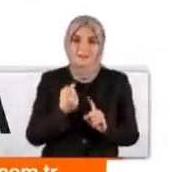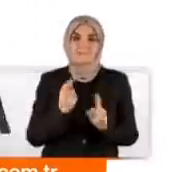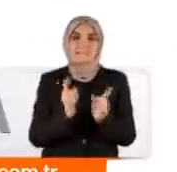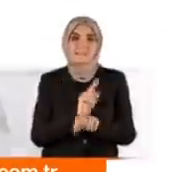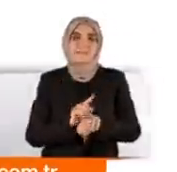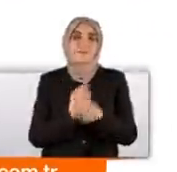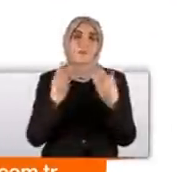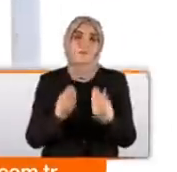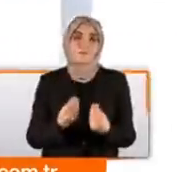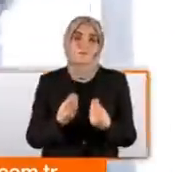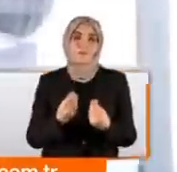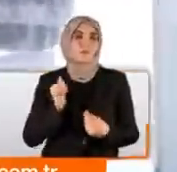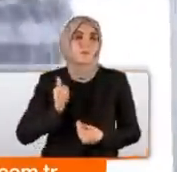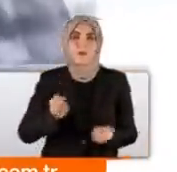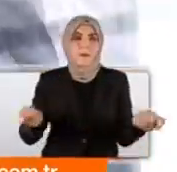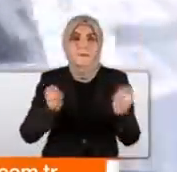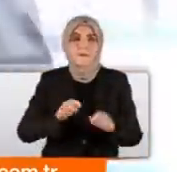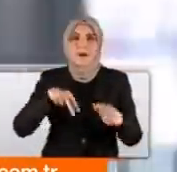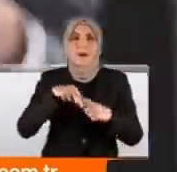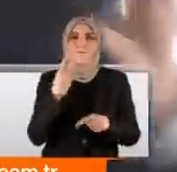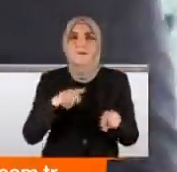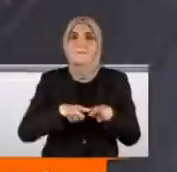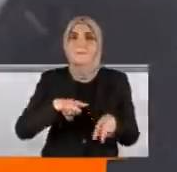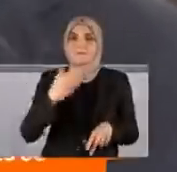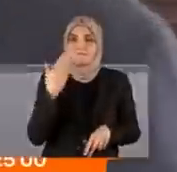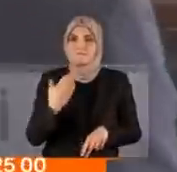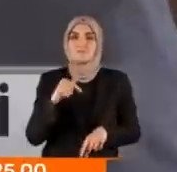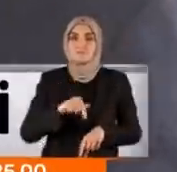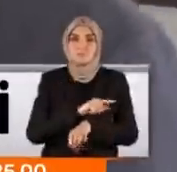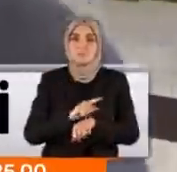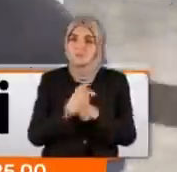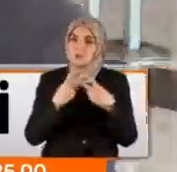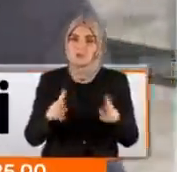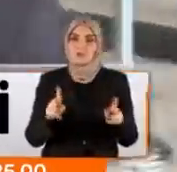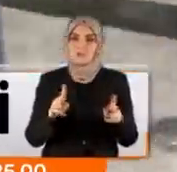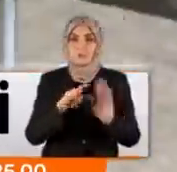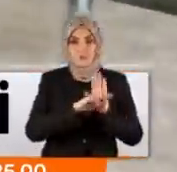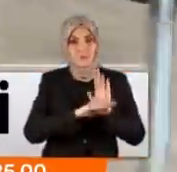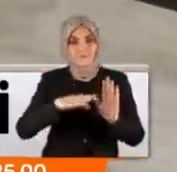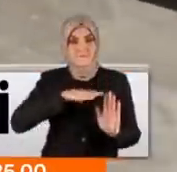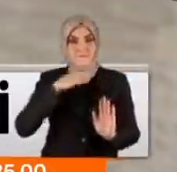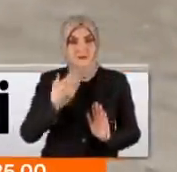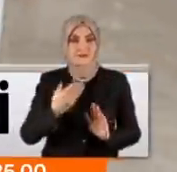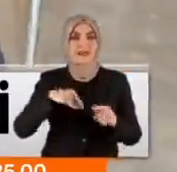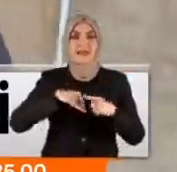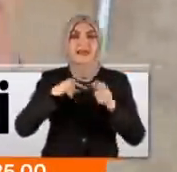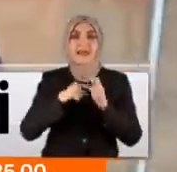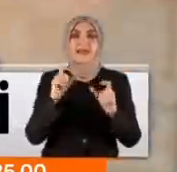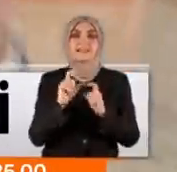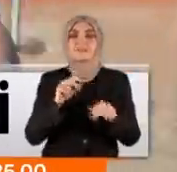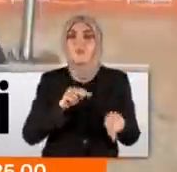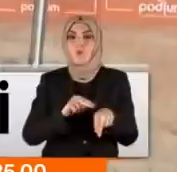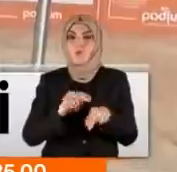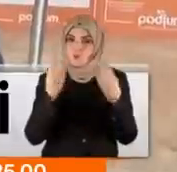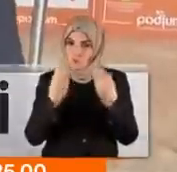olan alışveriş merkezleri de bu süreçte açılmış olacak. Ancak belirli kurallar olacak. Yine örneğin HES kodu uygulaması ve içeride belli